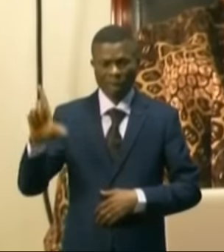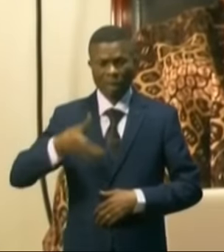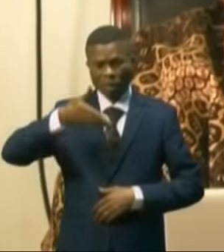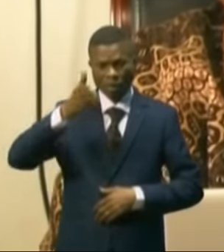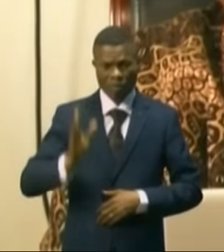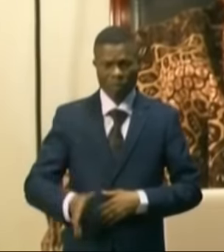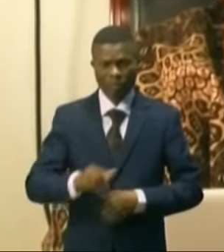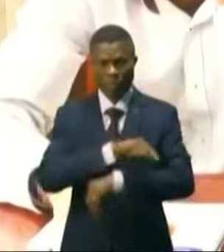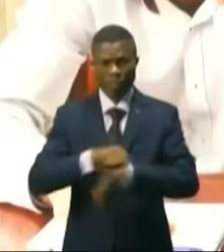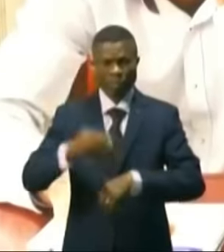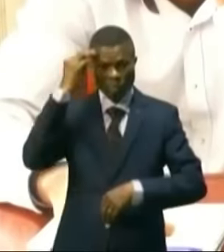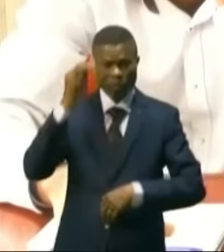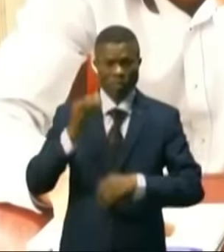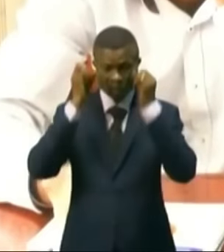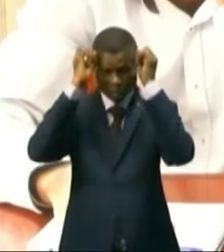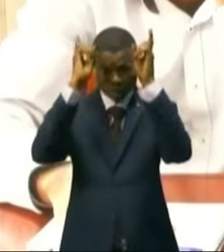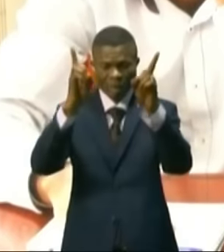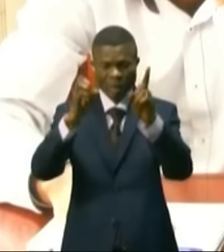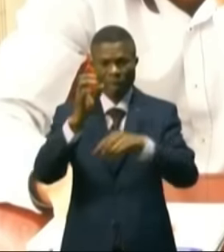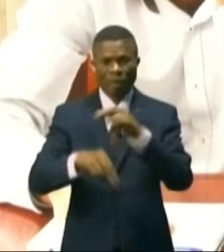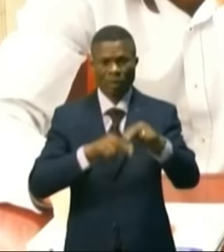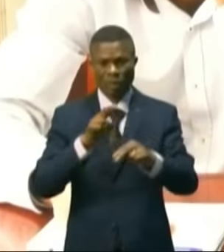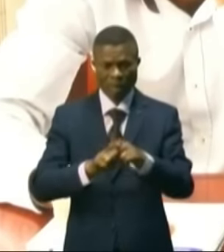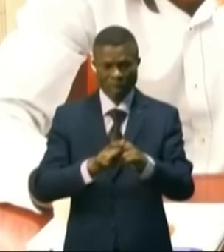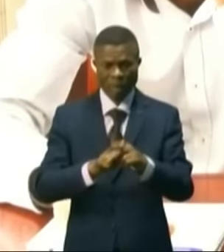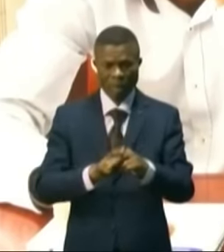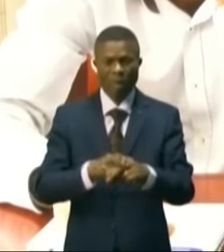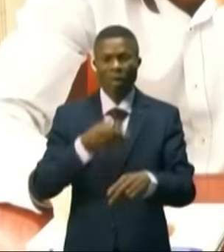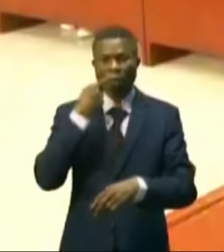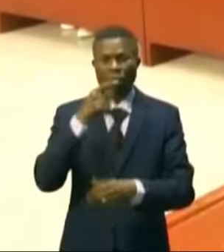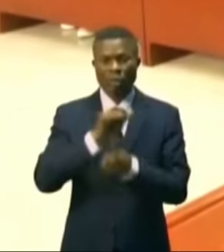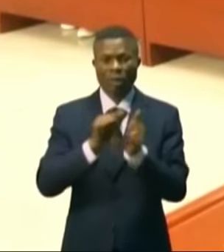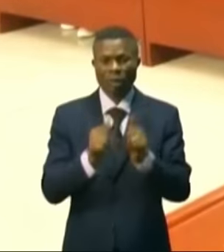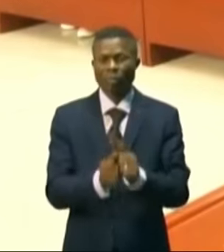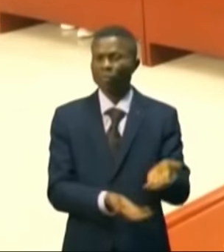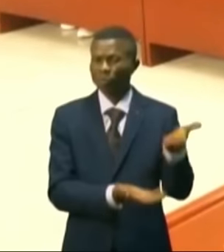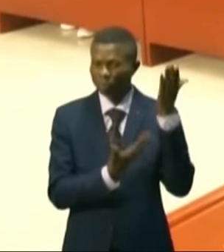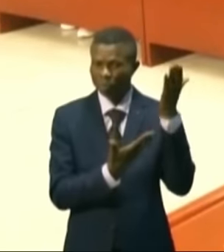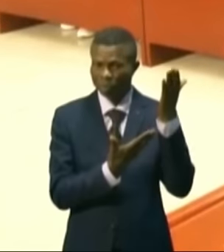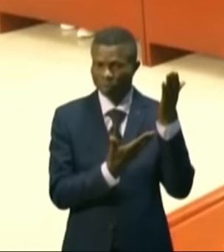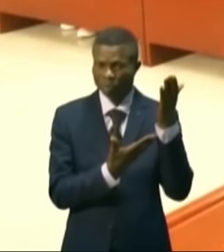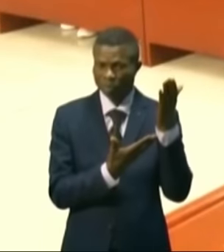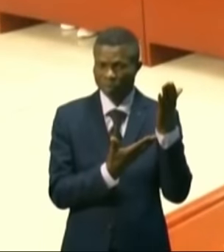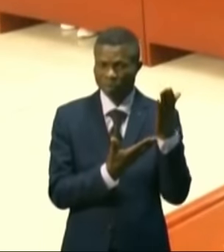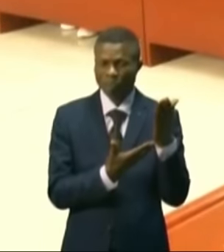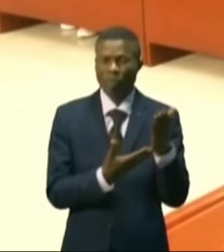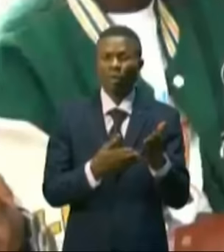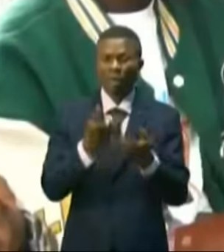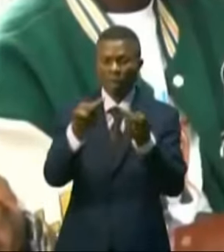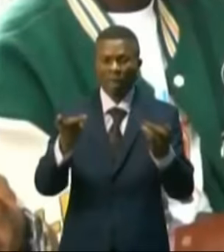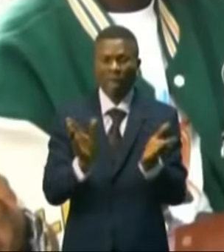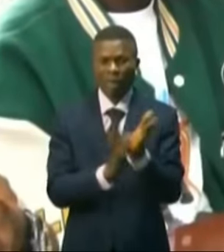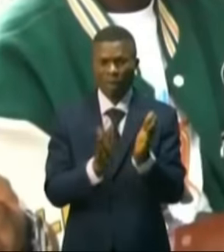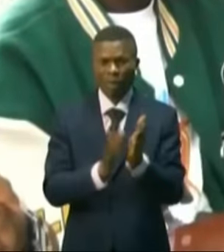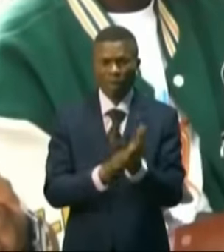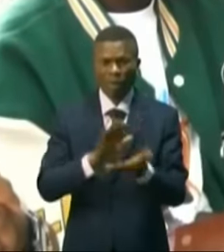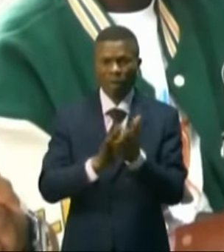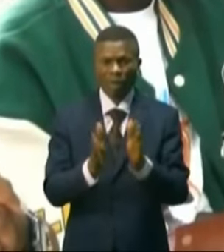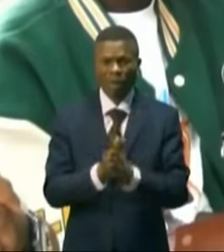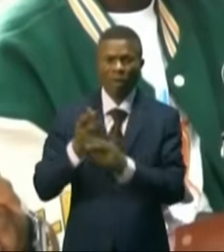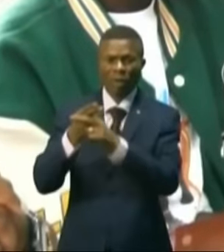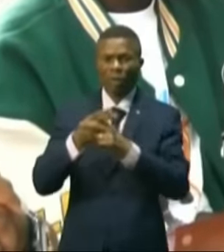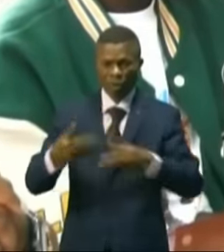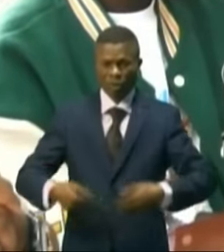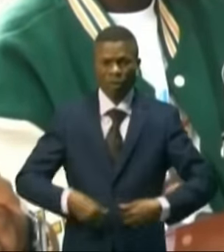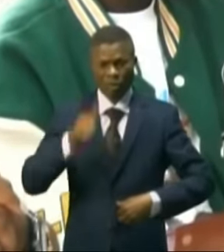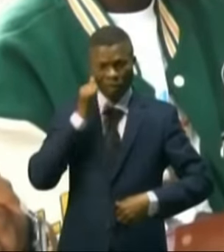au ministère de l'Éducation nationale, a plaidé pour la nécessité de faire des milieux éducatifs pour sécuriser la jeune